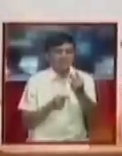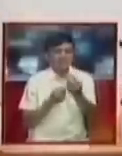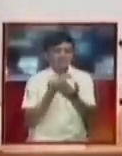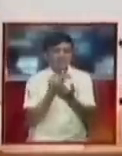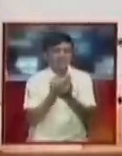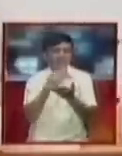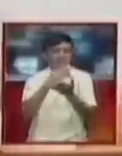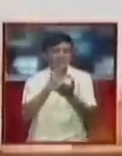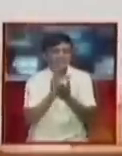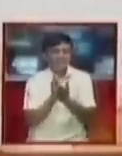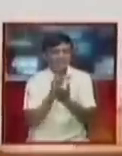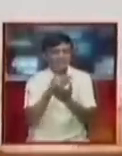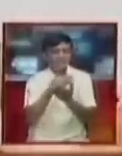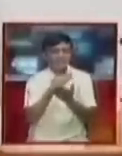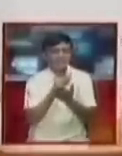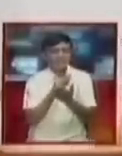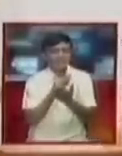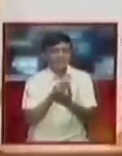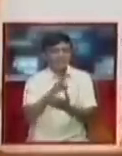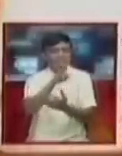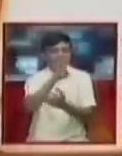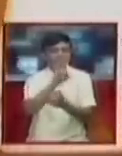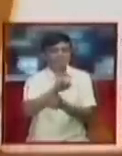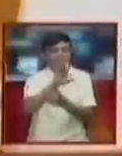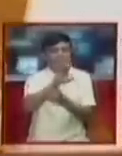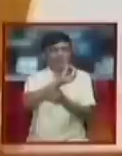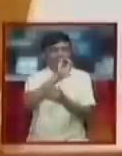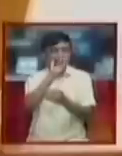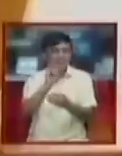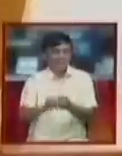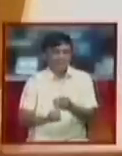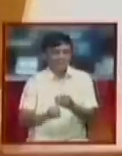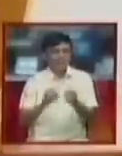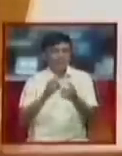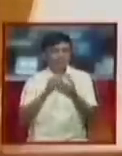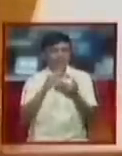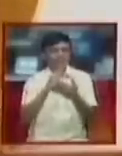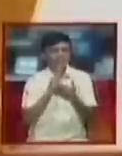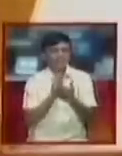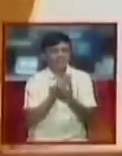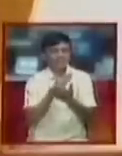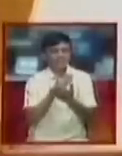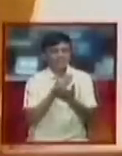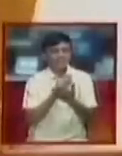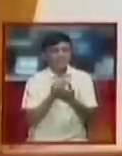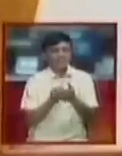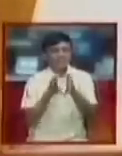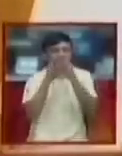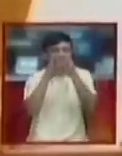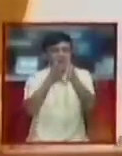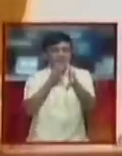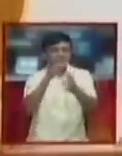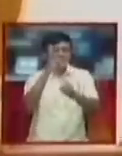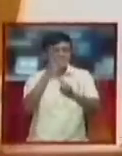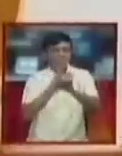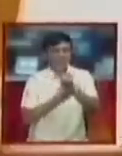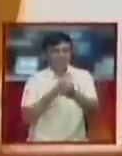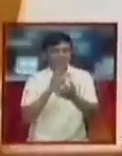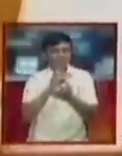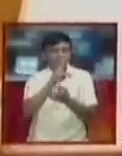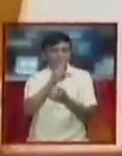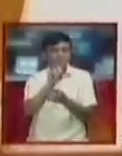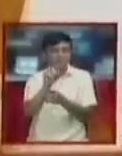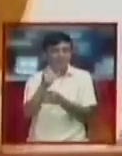na malaya natin magagamit 6.5% ng kabuong budget para sa natitirang 6 na buwan ng